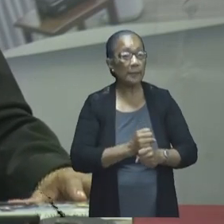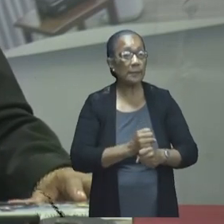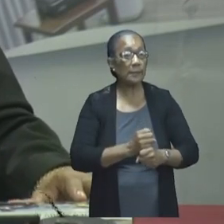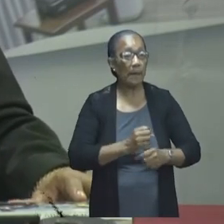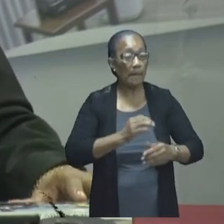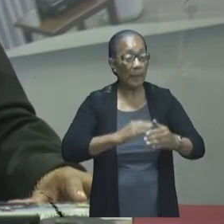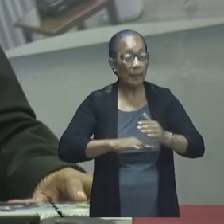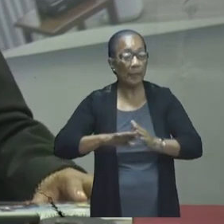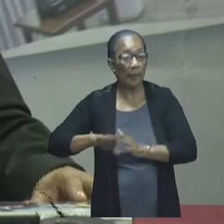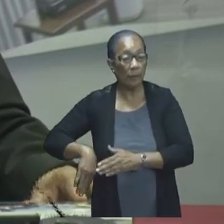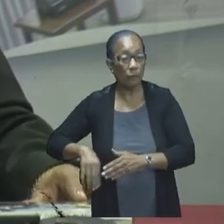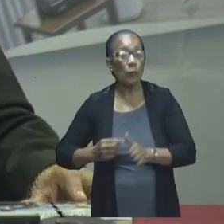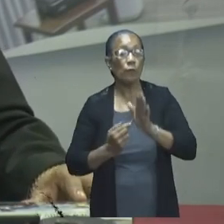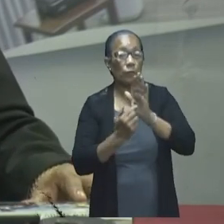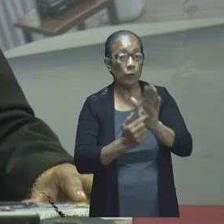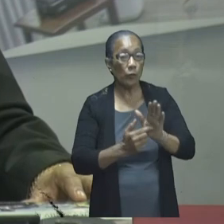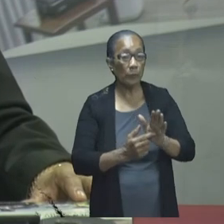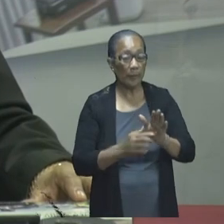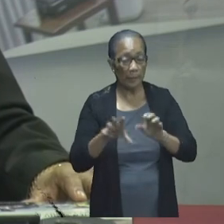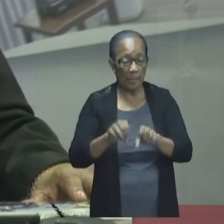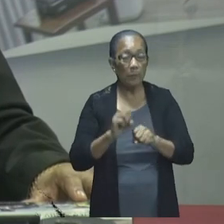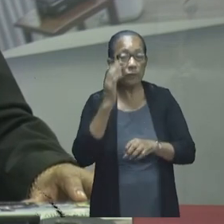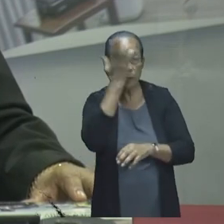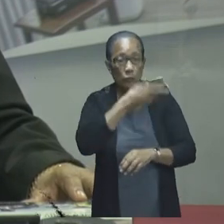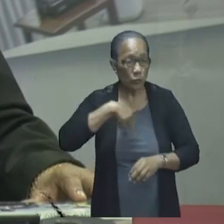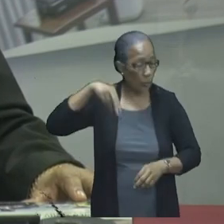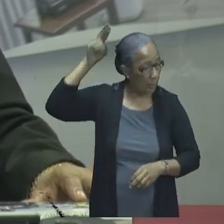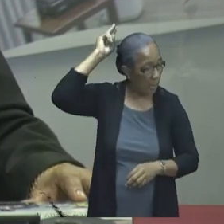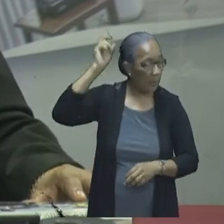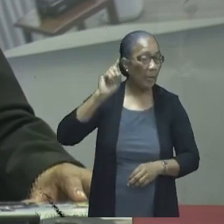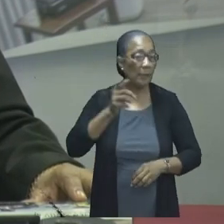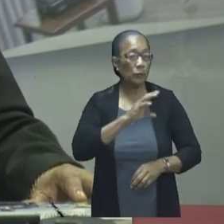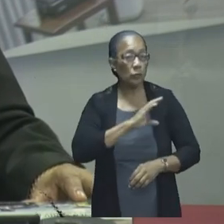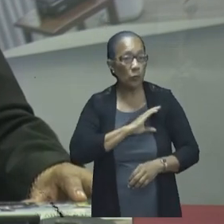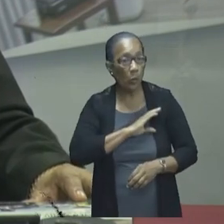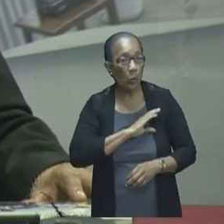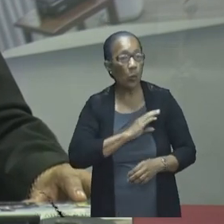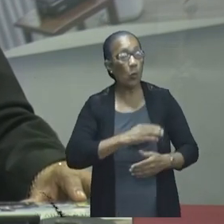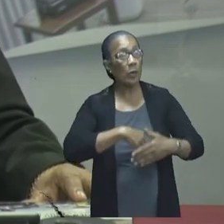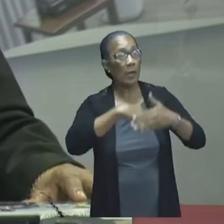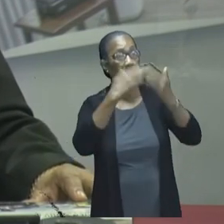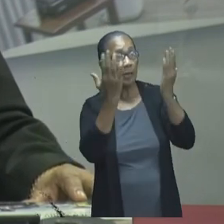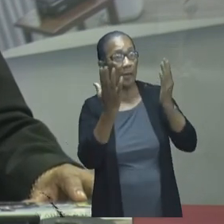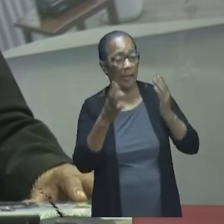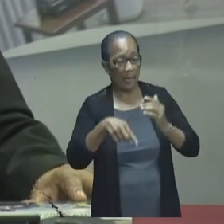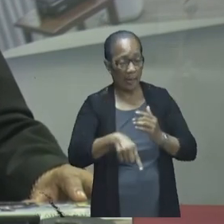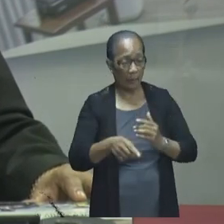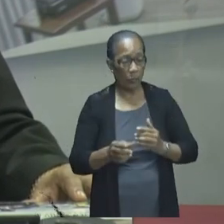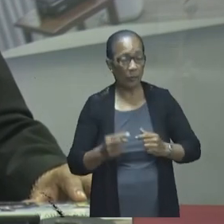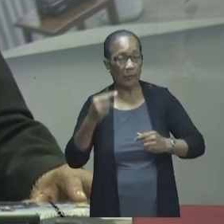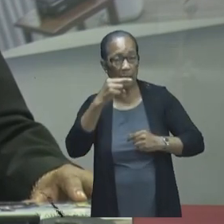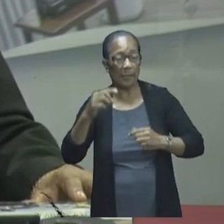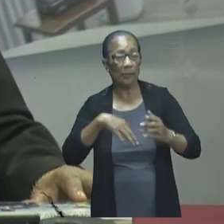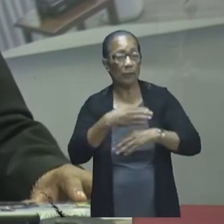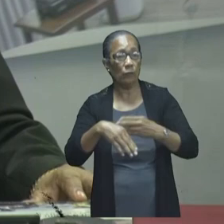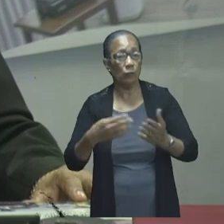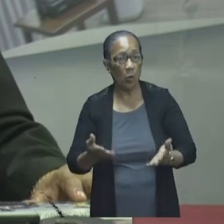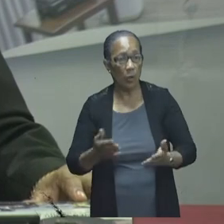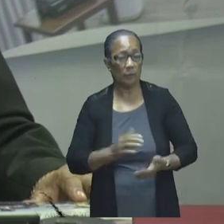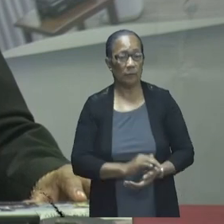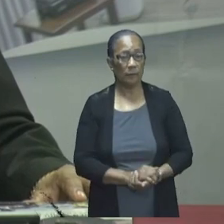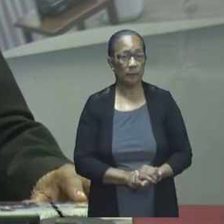voorbeeld nemen van suriname dat is ook een keertje carbon meter aan worden en als het kan ook een carbon negatief kunnen we de minister om die auto te